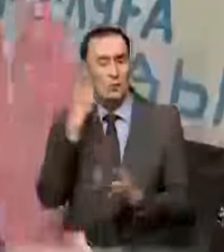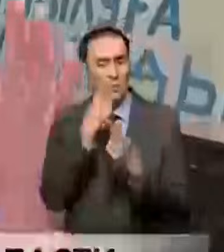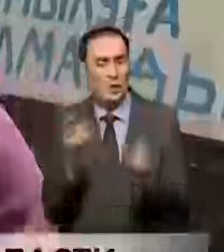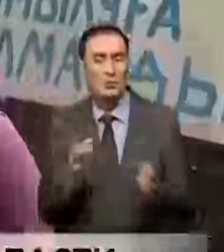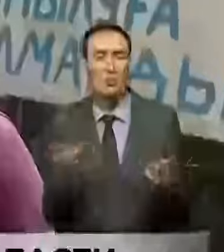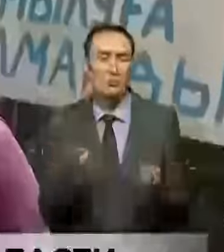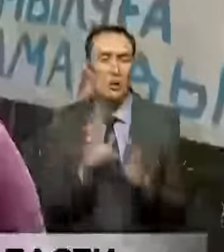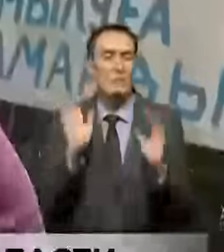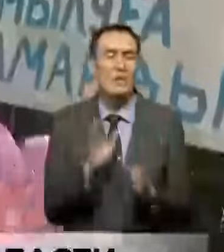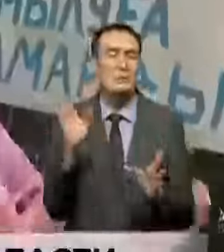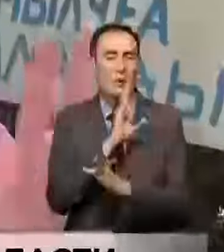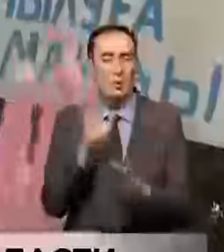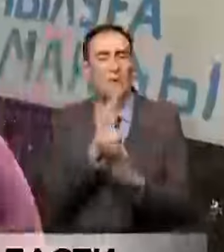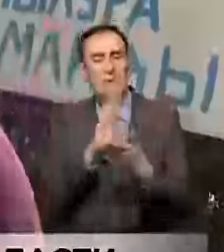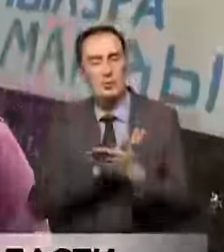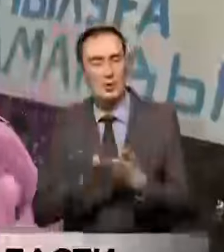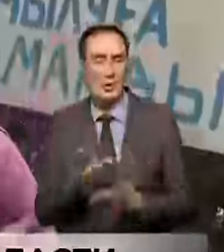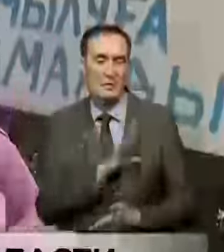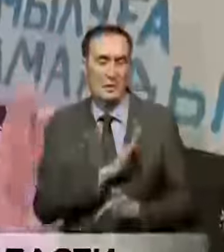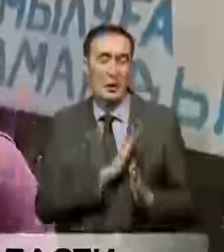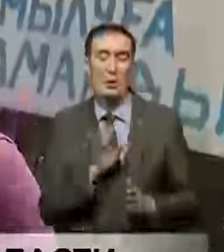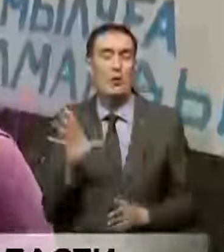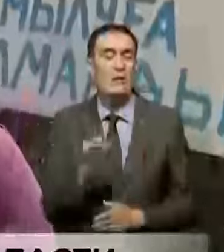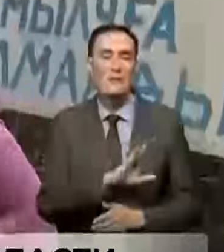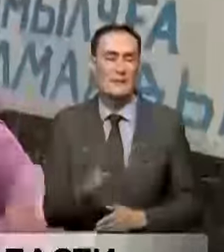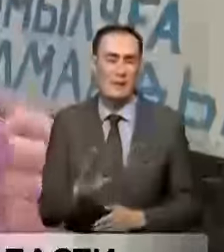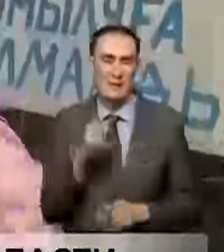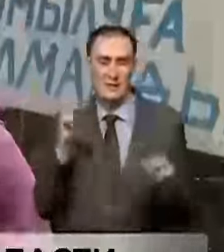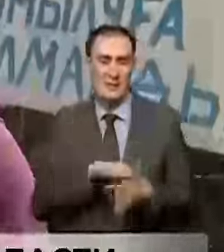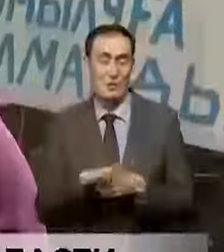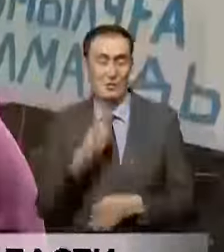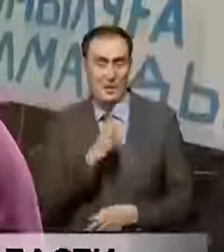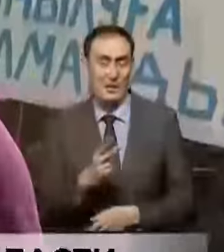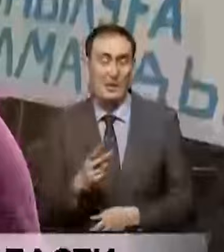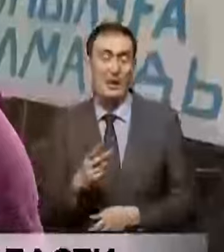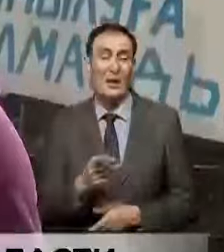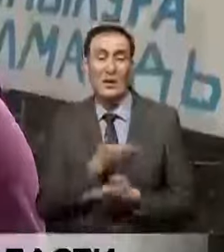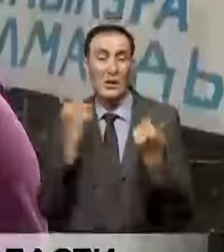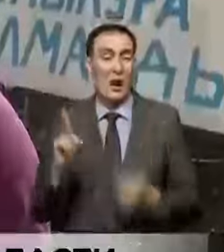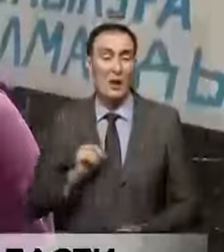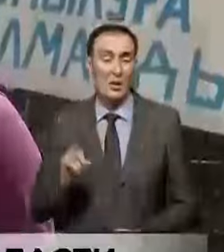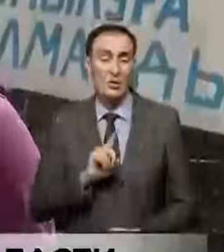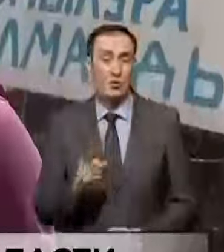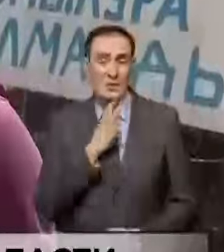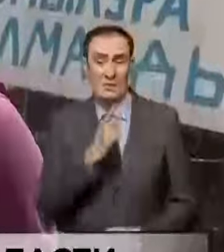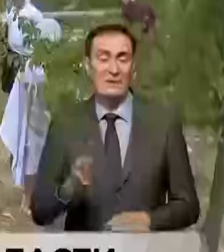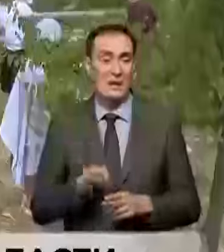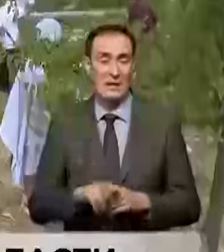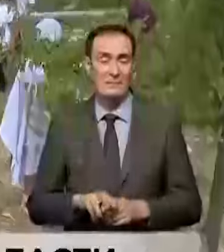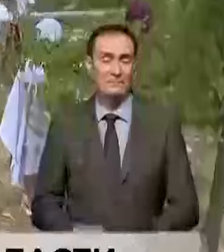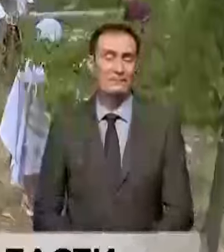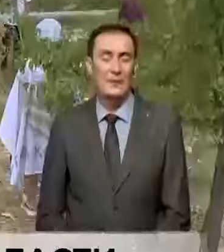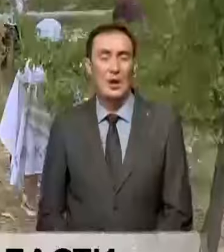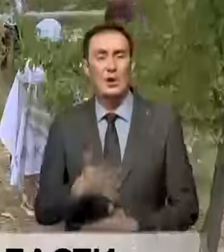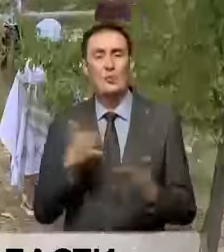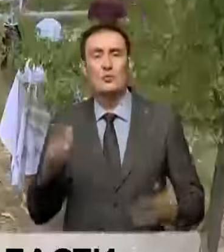предупреждают, что надо беречь природу, сохранять чистоту. Но не все соблюдают, как видите. Здесь нет охраны, чтобы следила за этим.